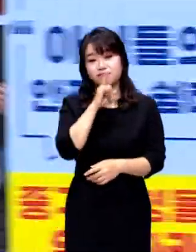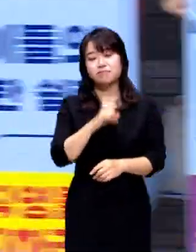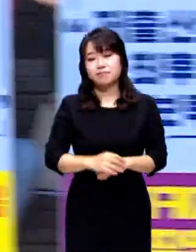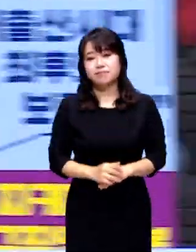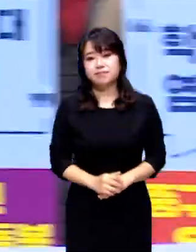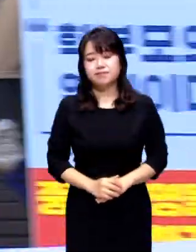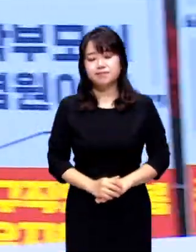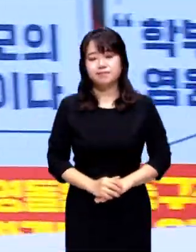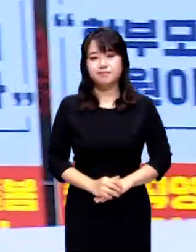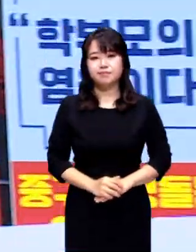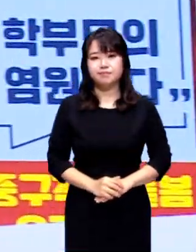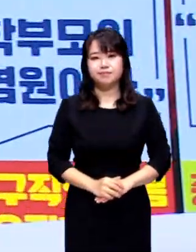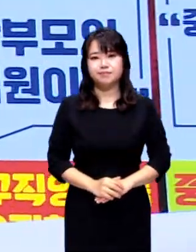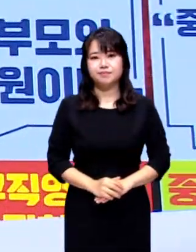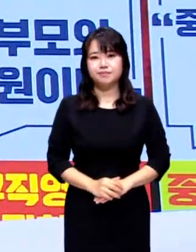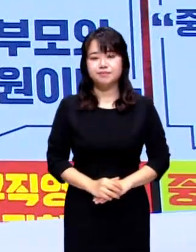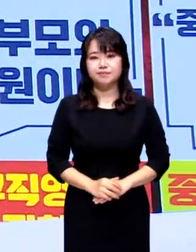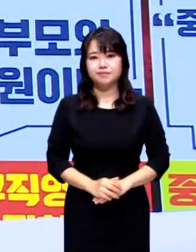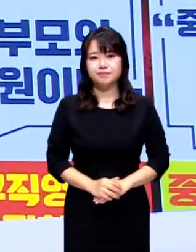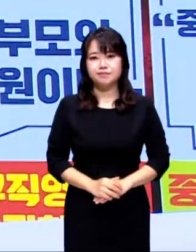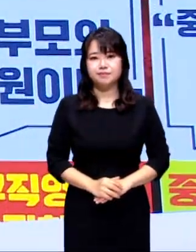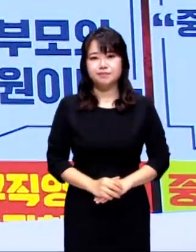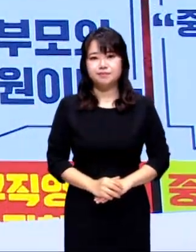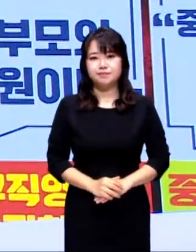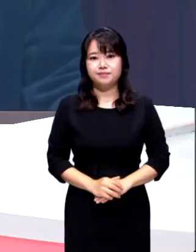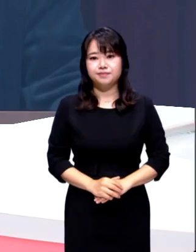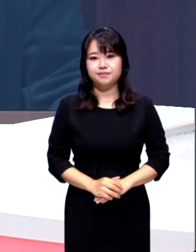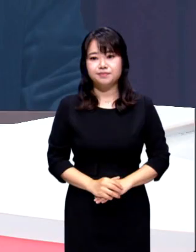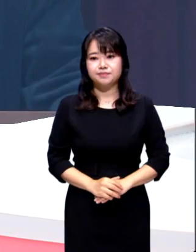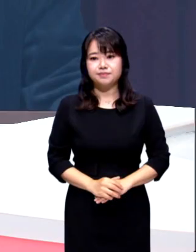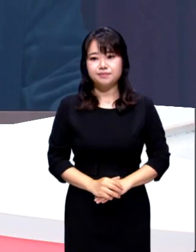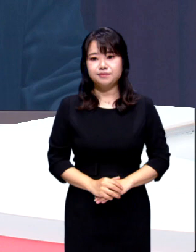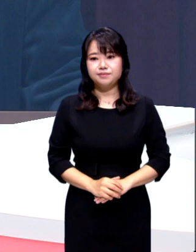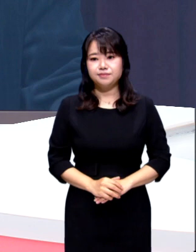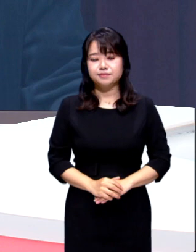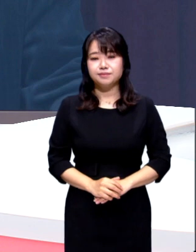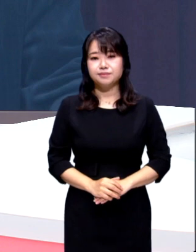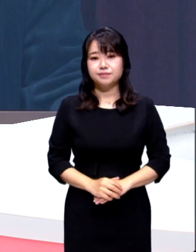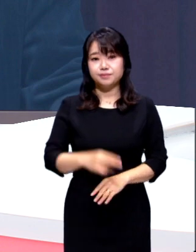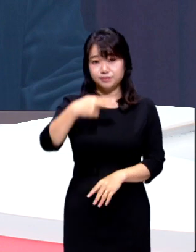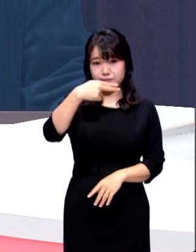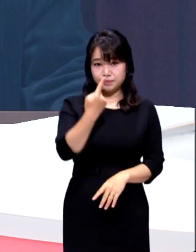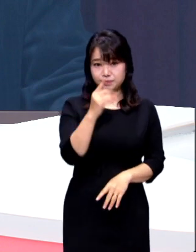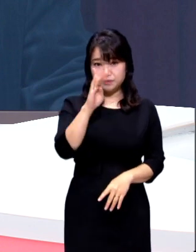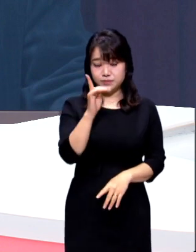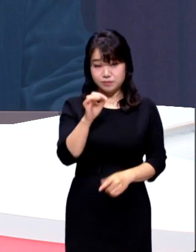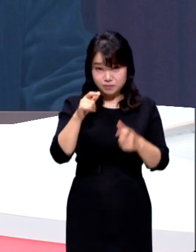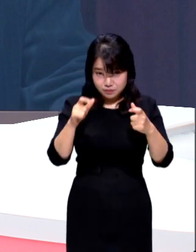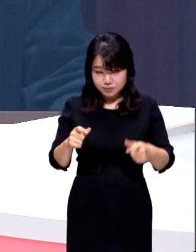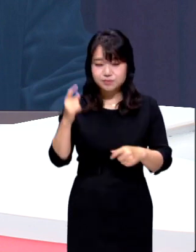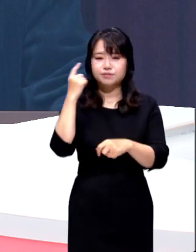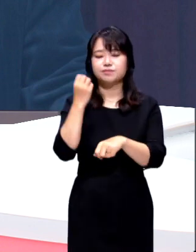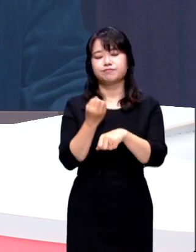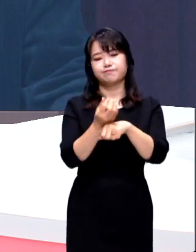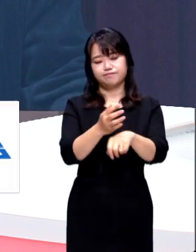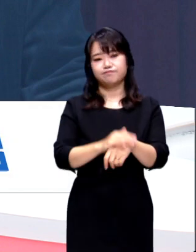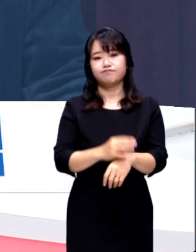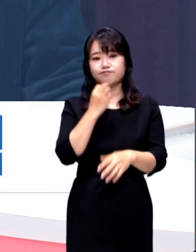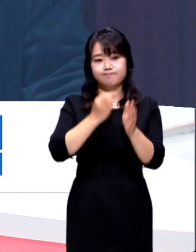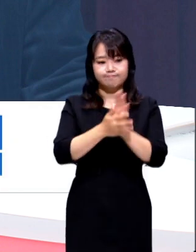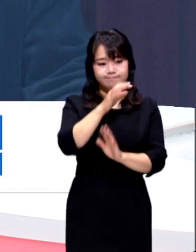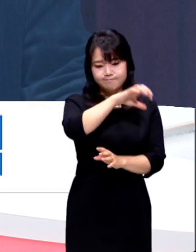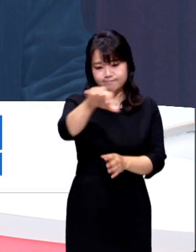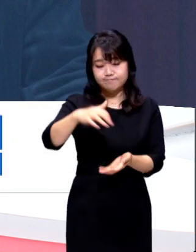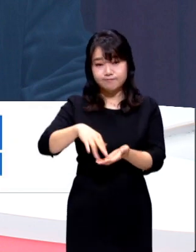BTV 뉴스 이재원입니다. 네, 도봉 지역 소식입니다. 서울의 25개 자치구